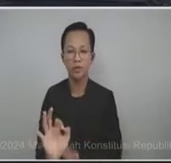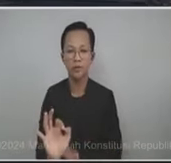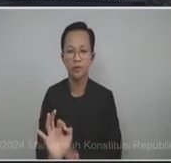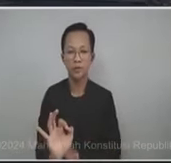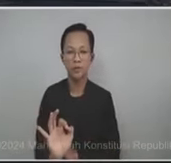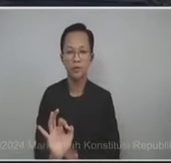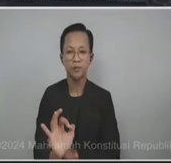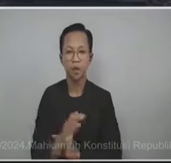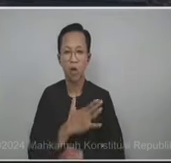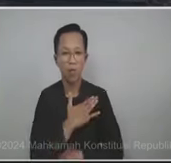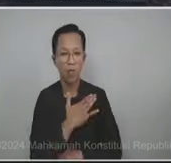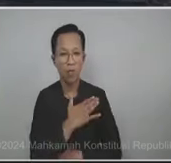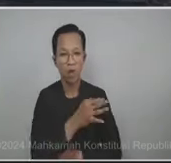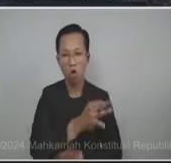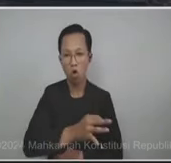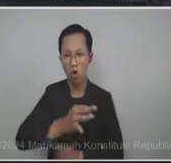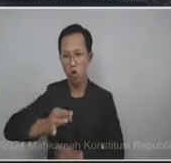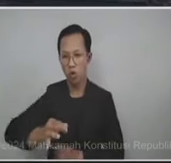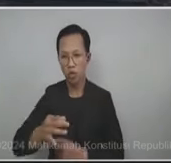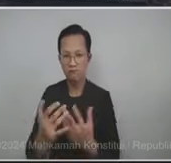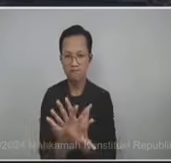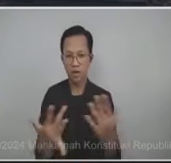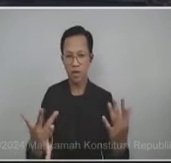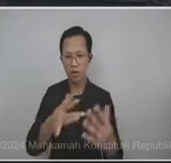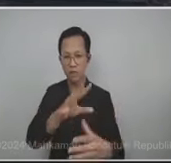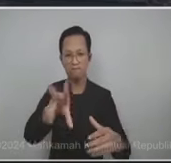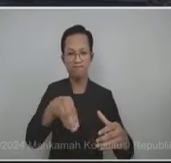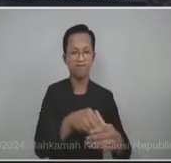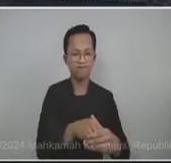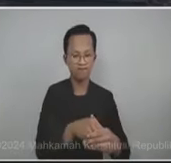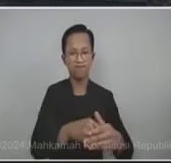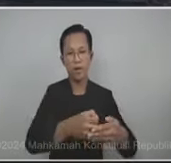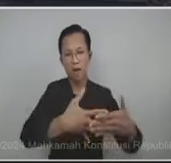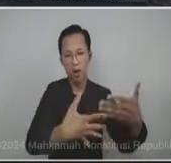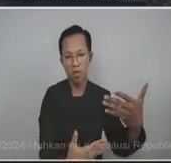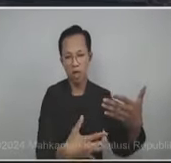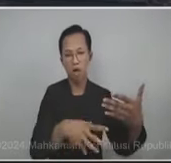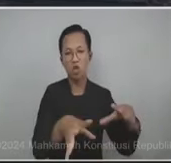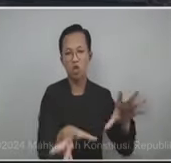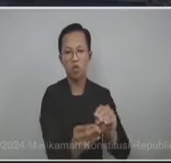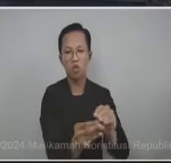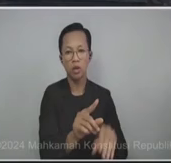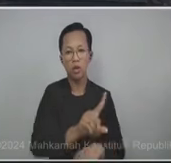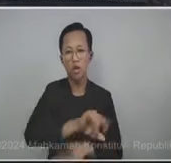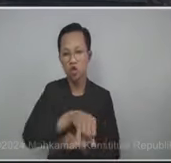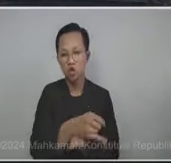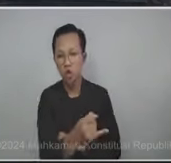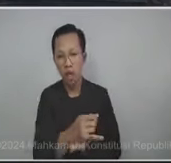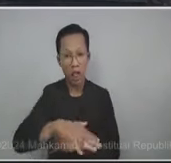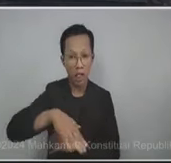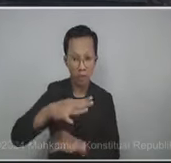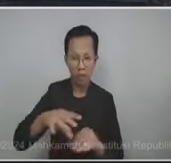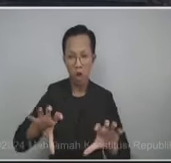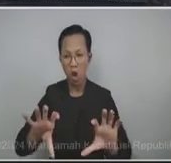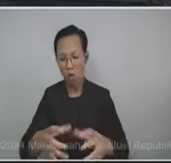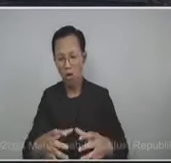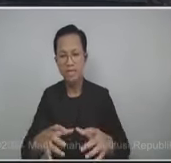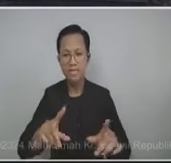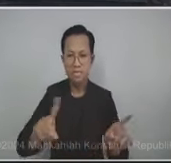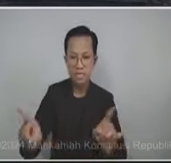kabupaten kota dengan jumlah penduduk yang termuat pada daftar pemilih tetap lebih dari 1 juta jiwa partai politik atau gabungan partai